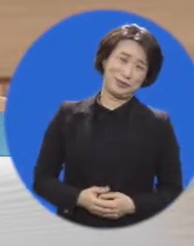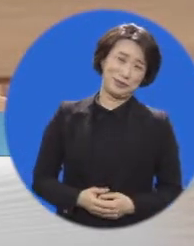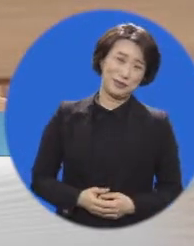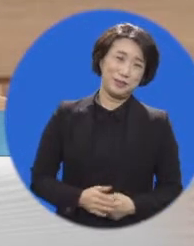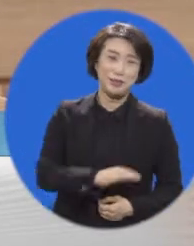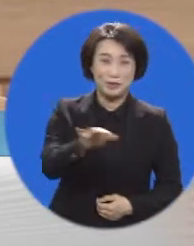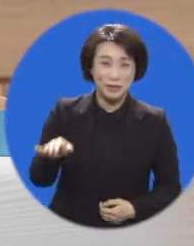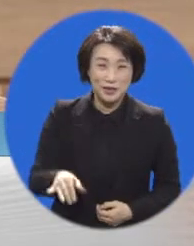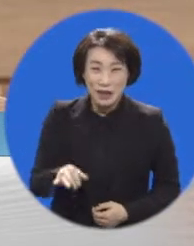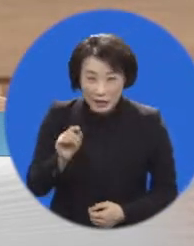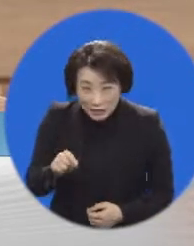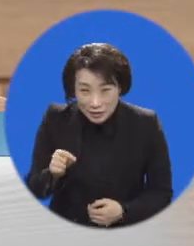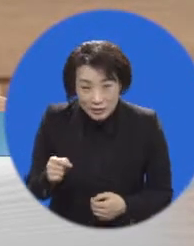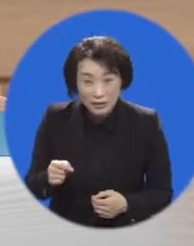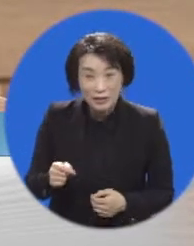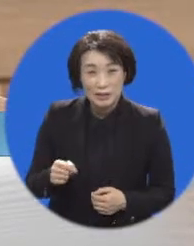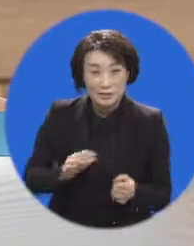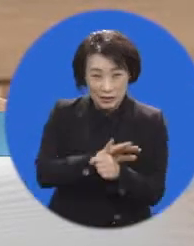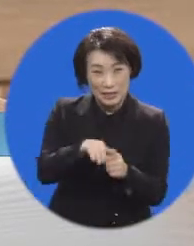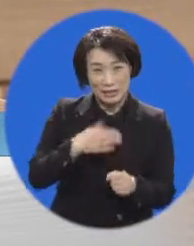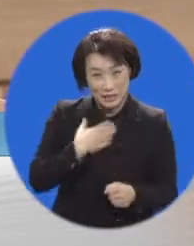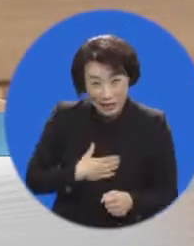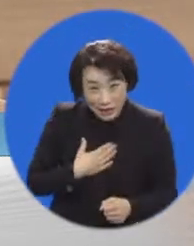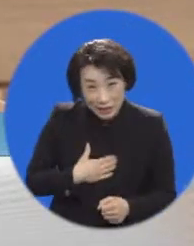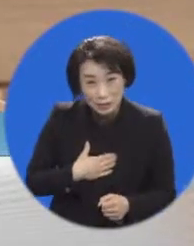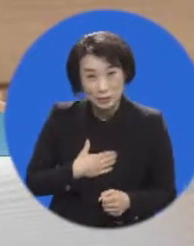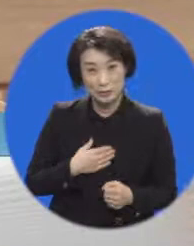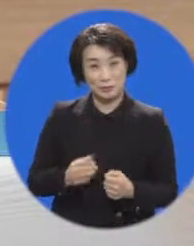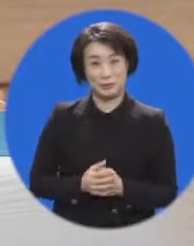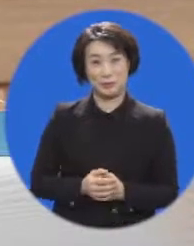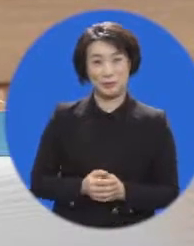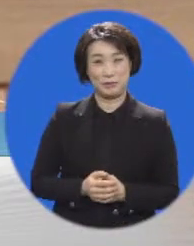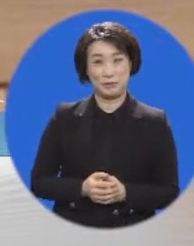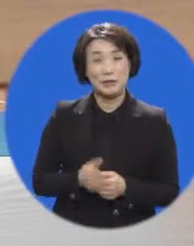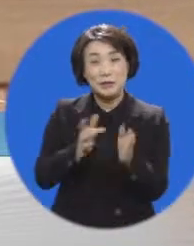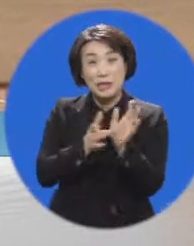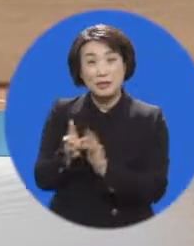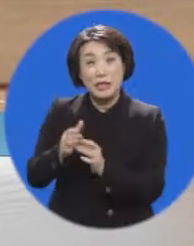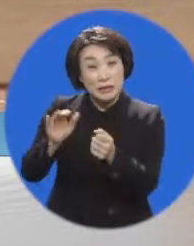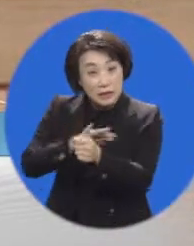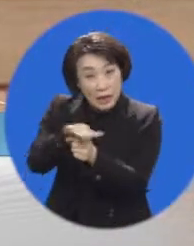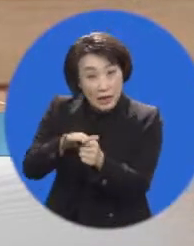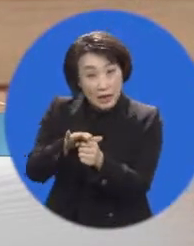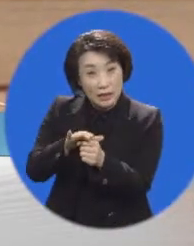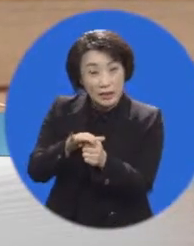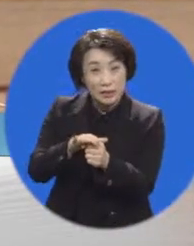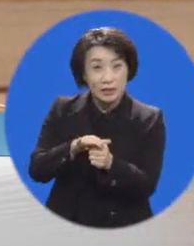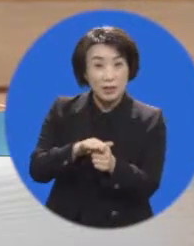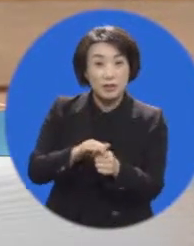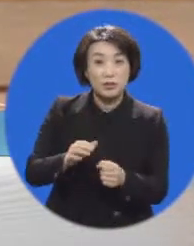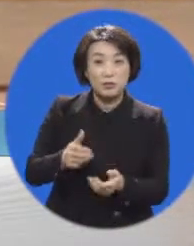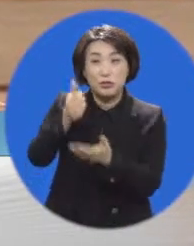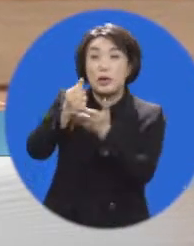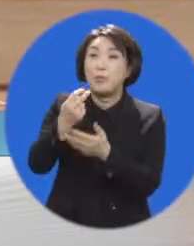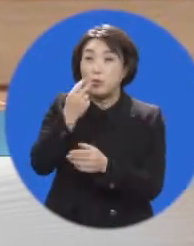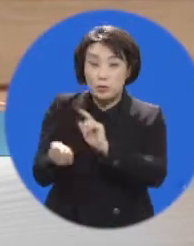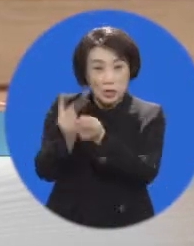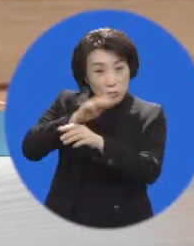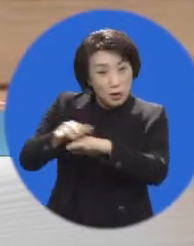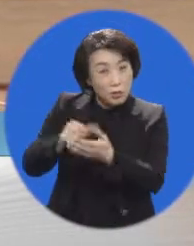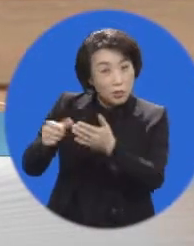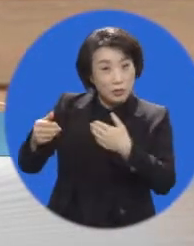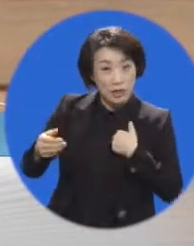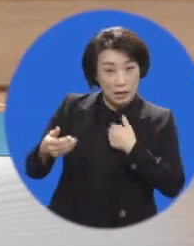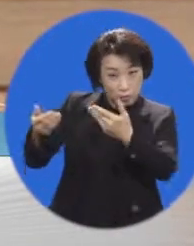우리가 이로써 사랑을 알고 예수님의 사랑을 그 목숨을 대속물로